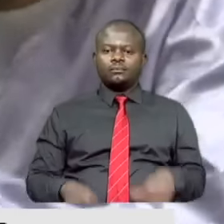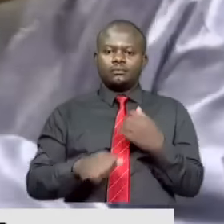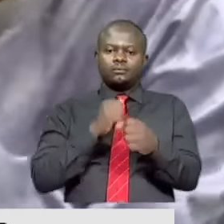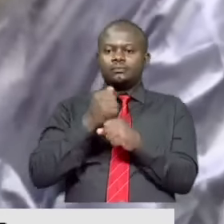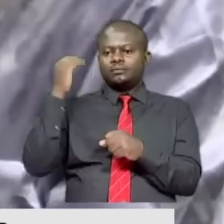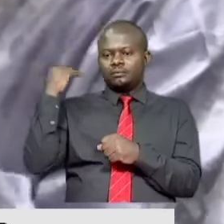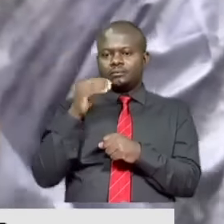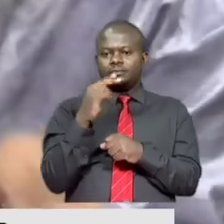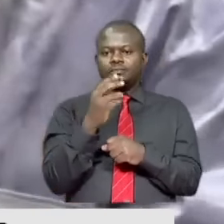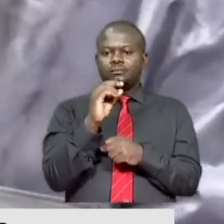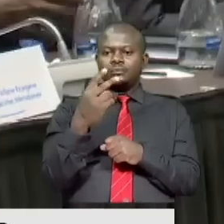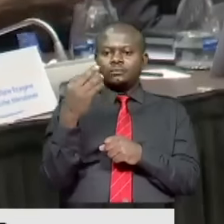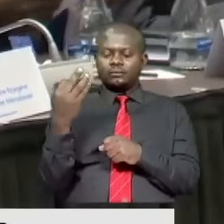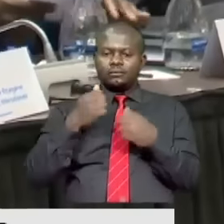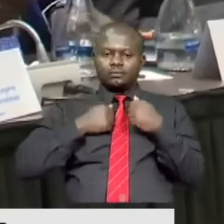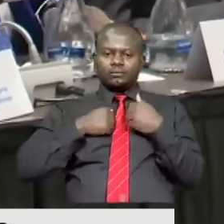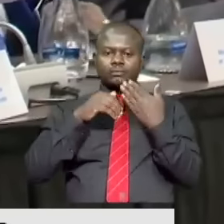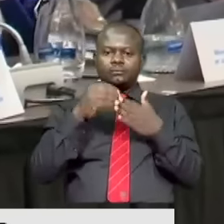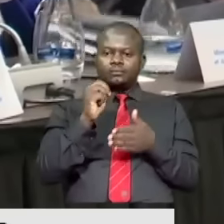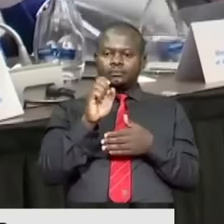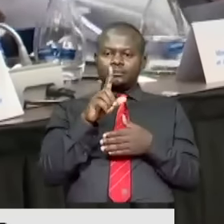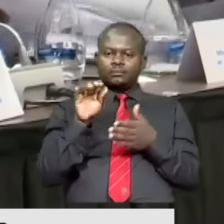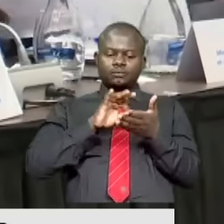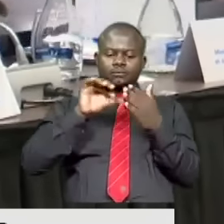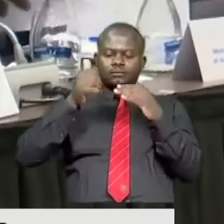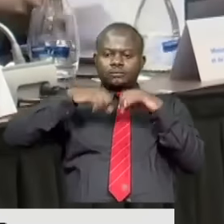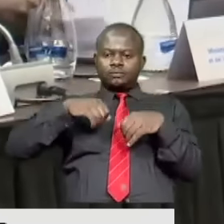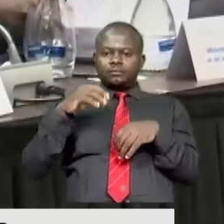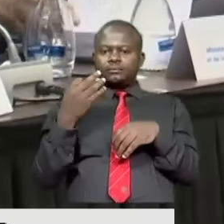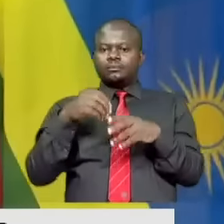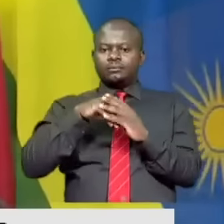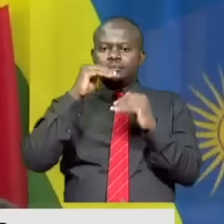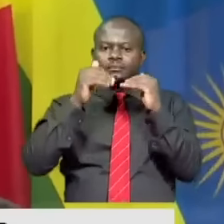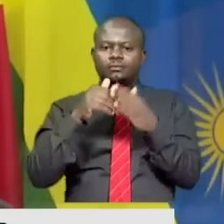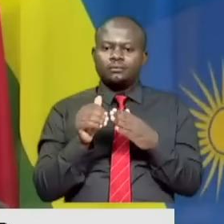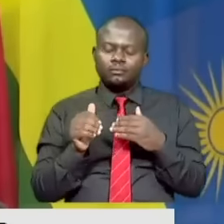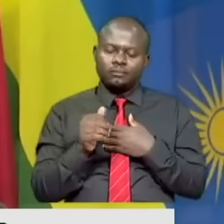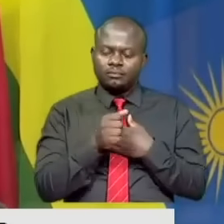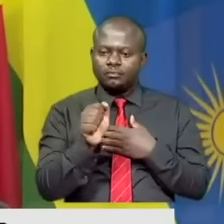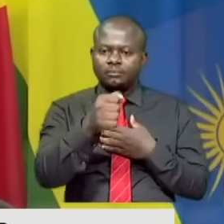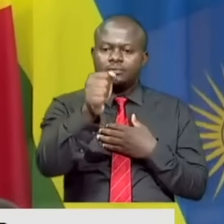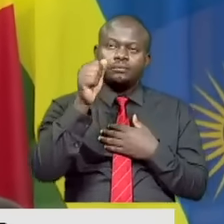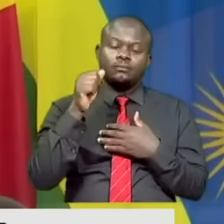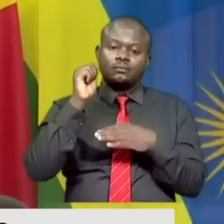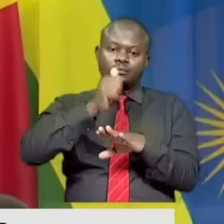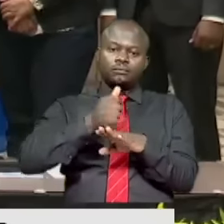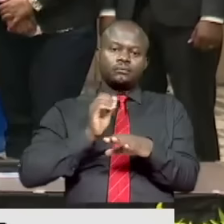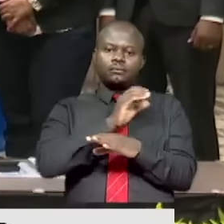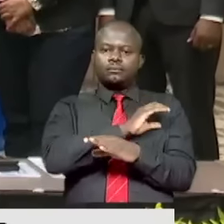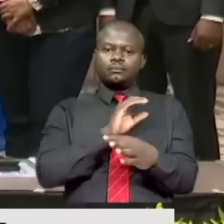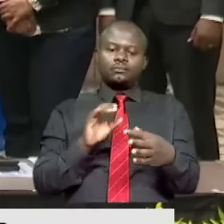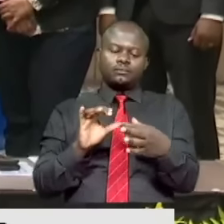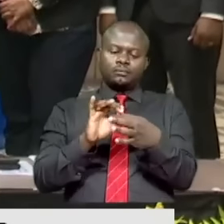wa 2023, u Rwanda na Mali byasinye andi masezerano atatu mu nzego zirimo ubwikorezi bwo mu kirere, amasezerano ashyiraho komisiyo ihuriyeho